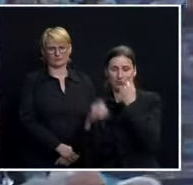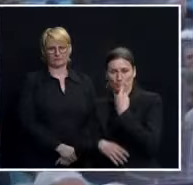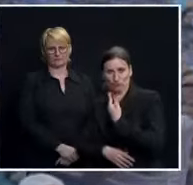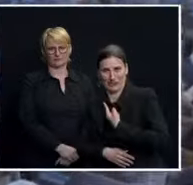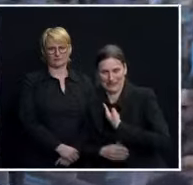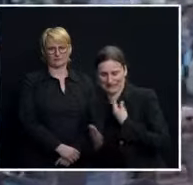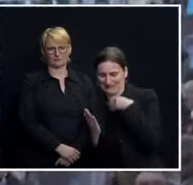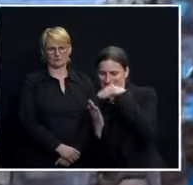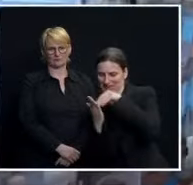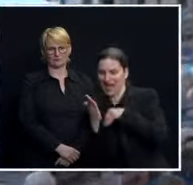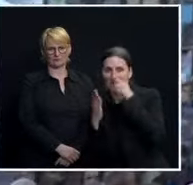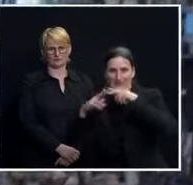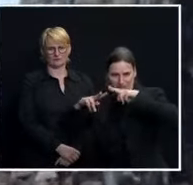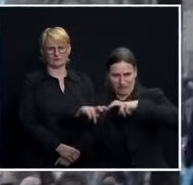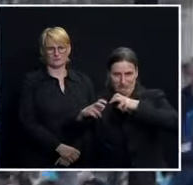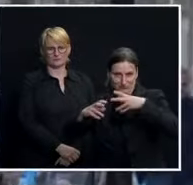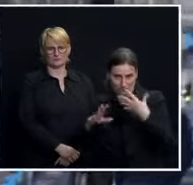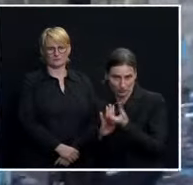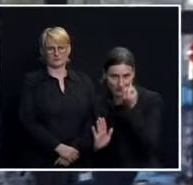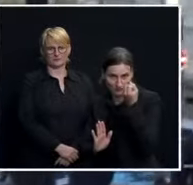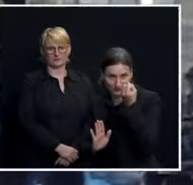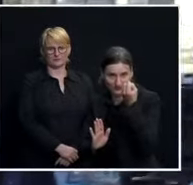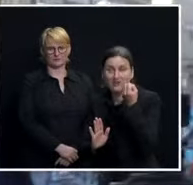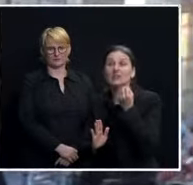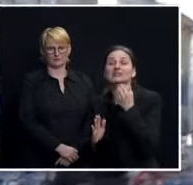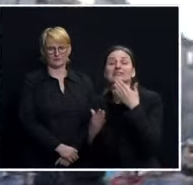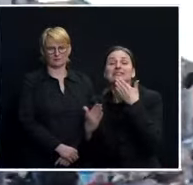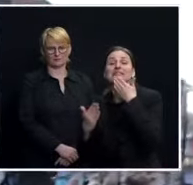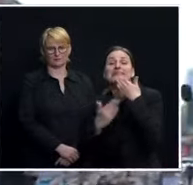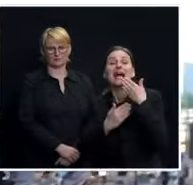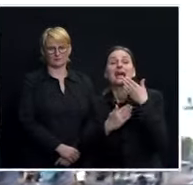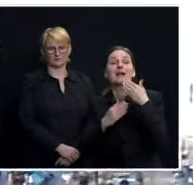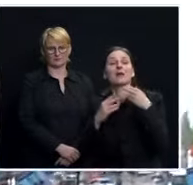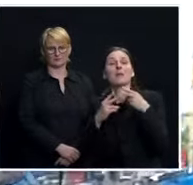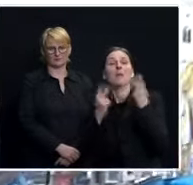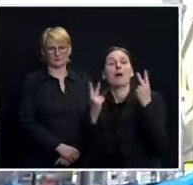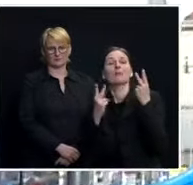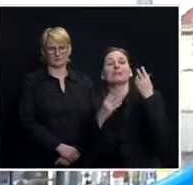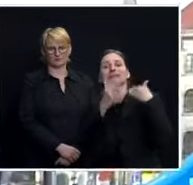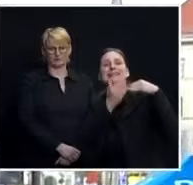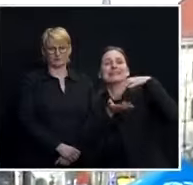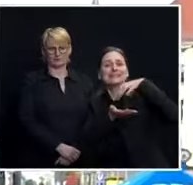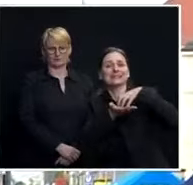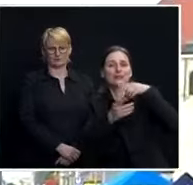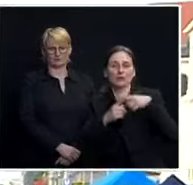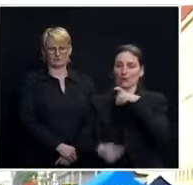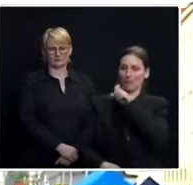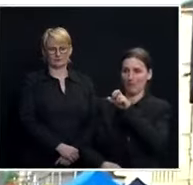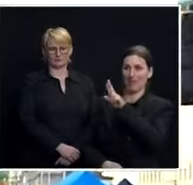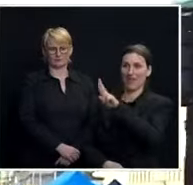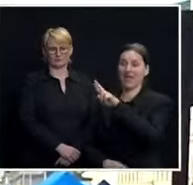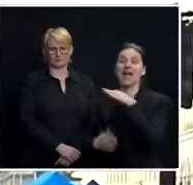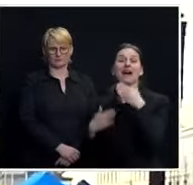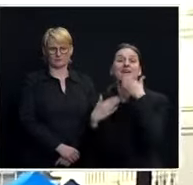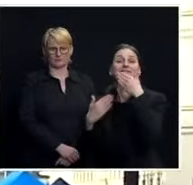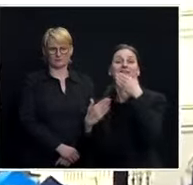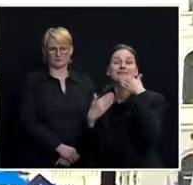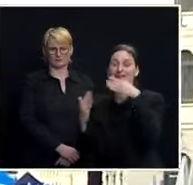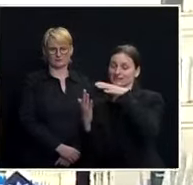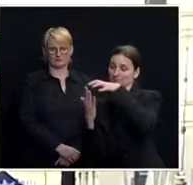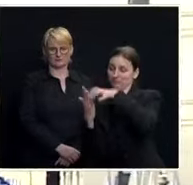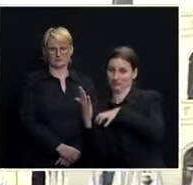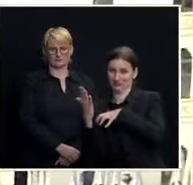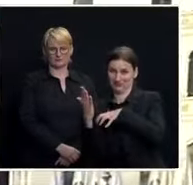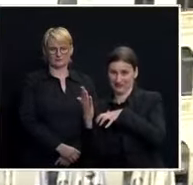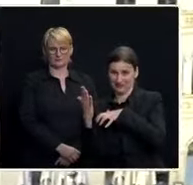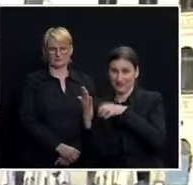drauf, soweit man sie recherchieren konnte. Bin übrigens auch allen dankbar, von Public History, aber auch aus dem Hause BR, die diese Schicksale. Sie mussten